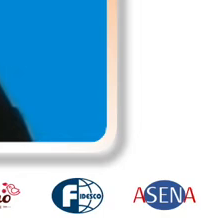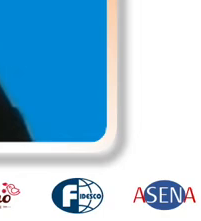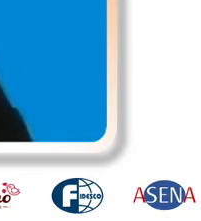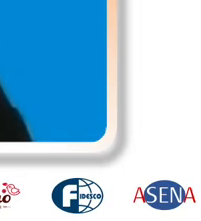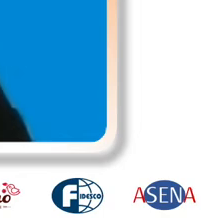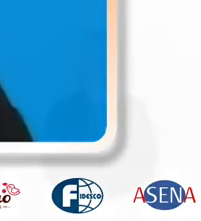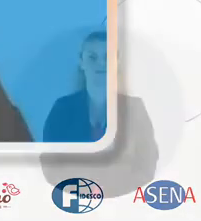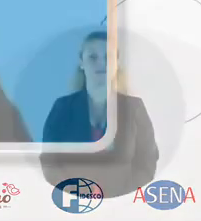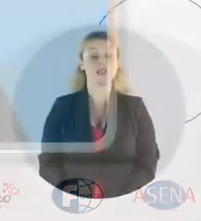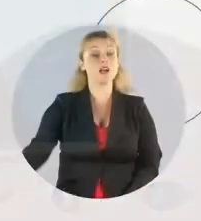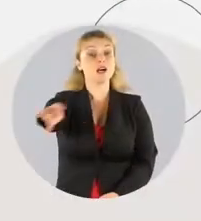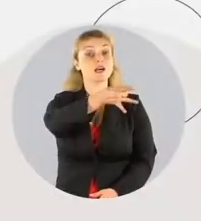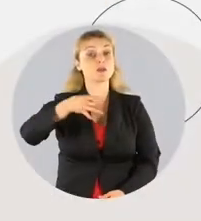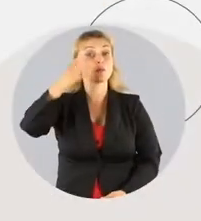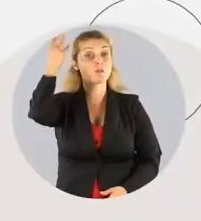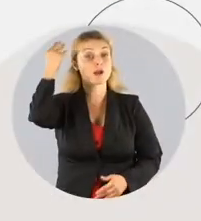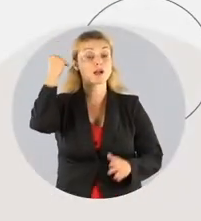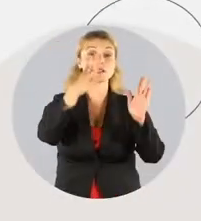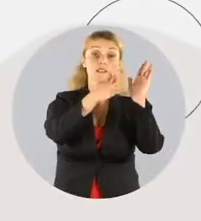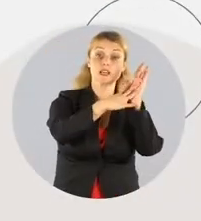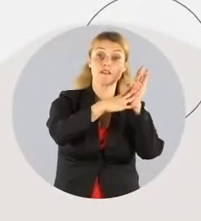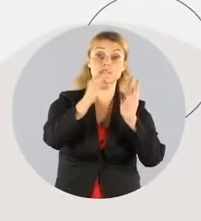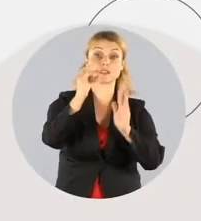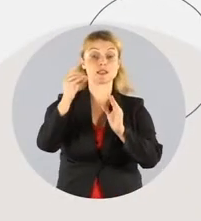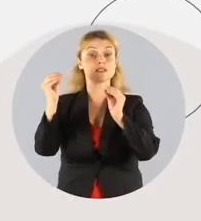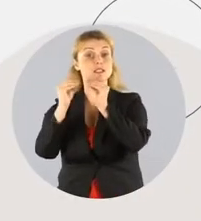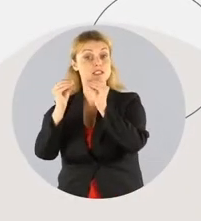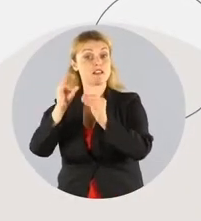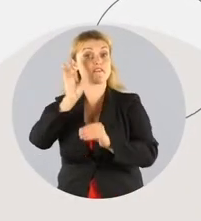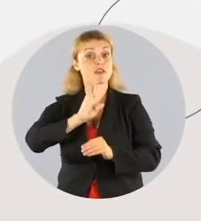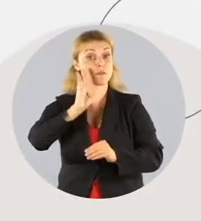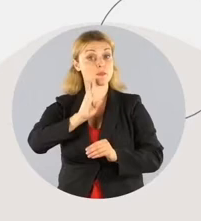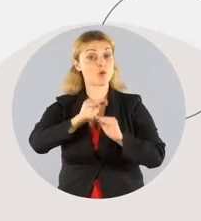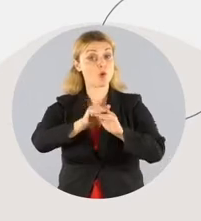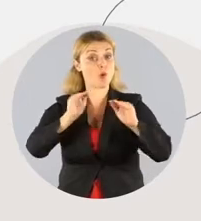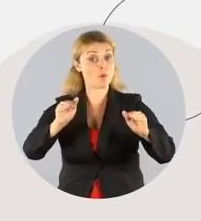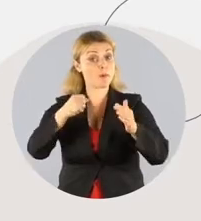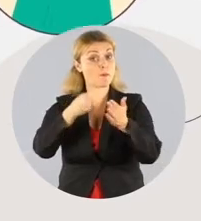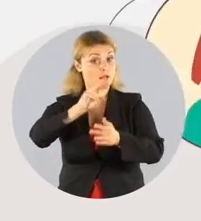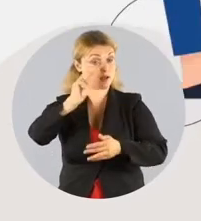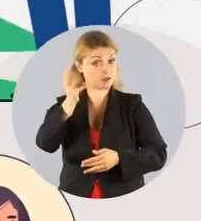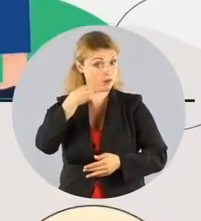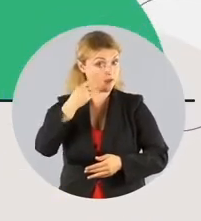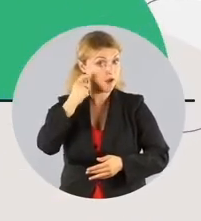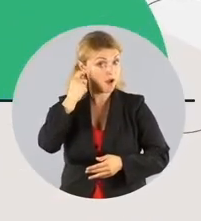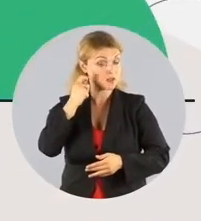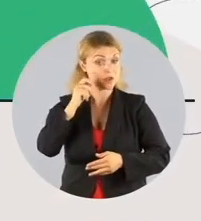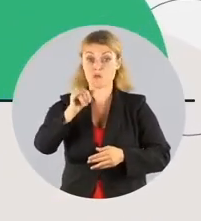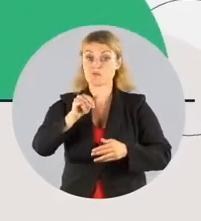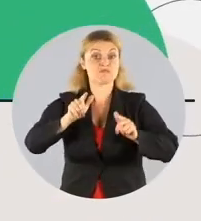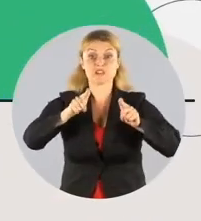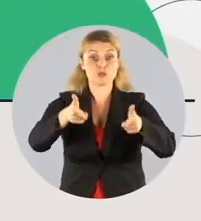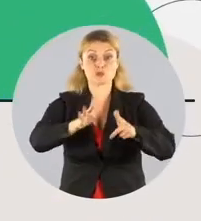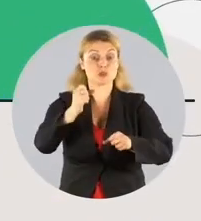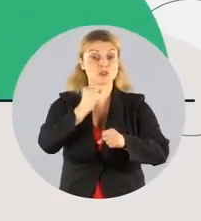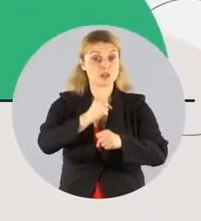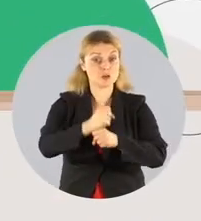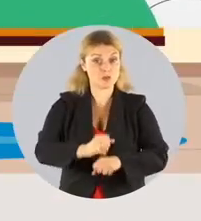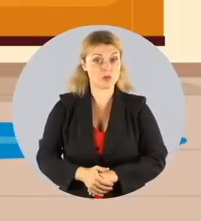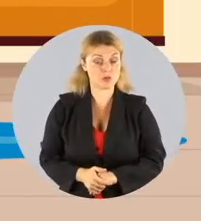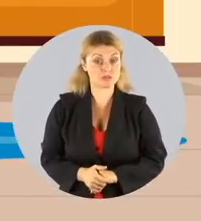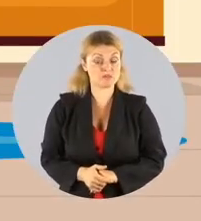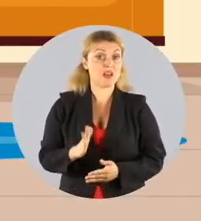propriu-zisă. În Republica Moldova, 9 din 10 femei cu copii de până la 3 ani nu sunt angajate în câmpul